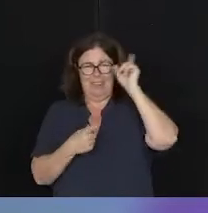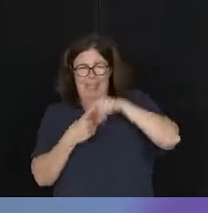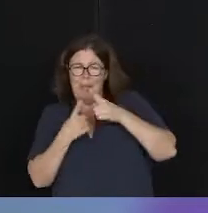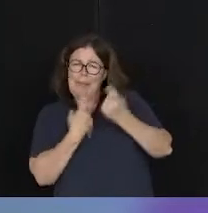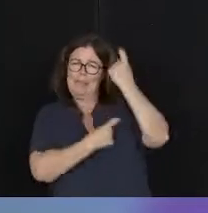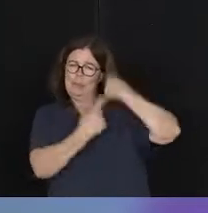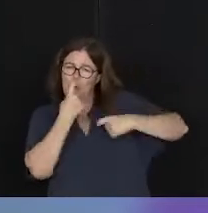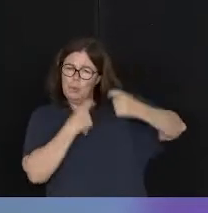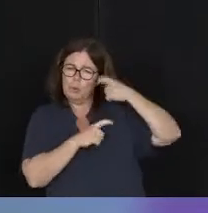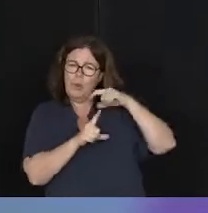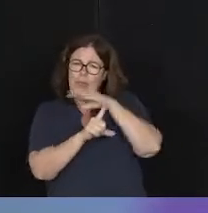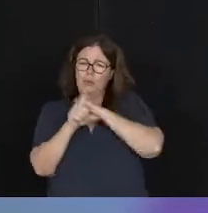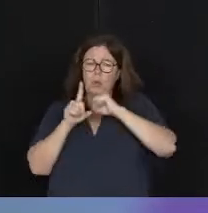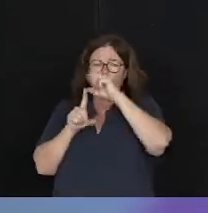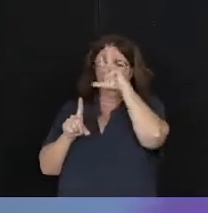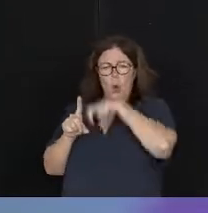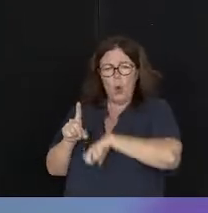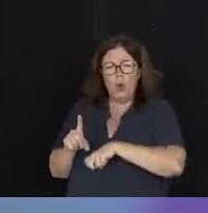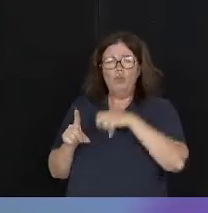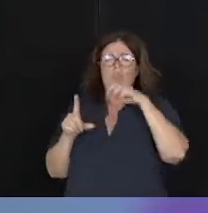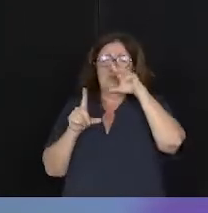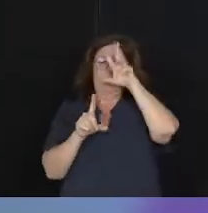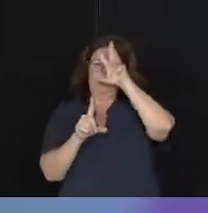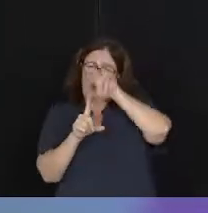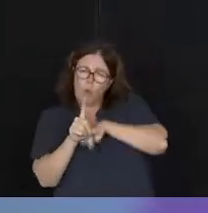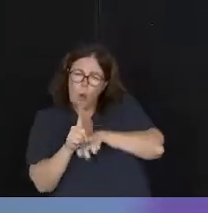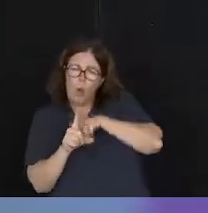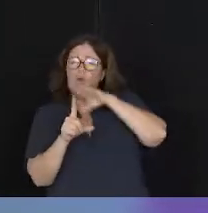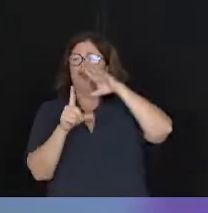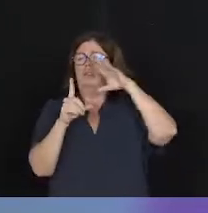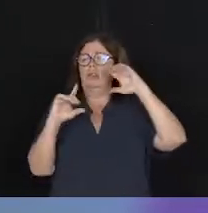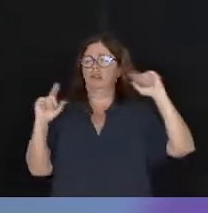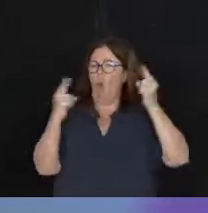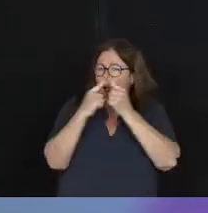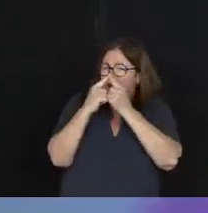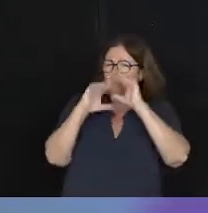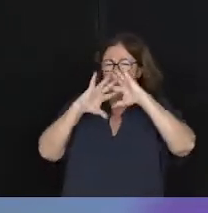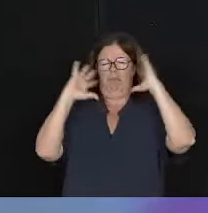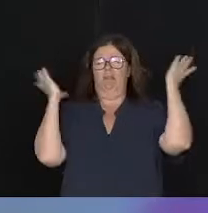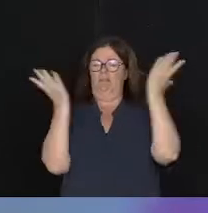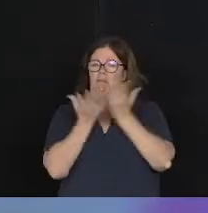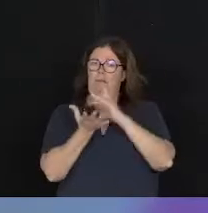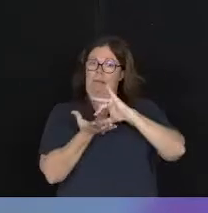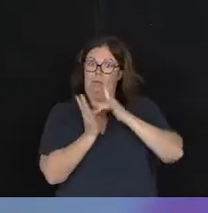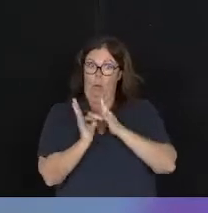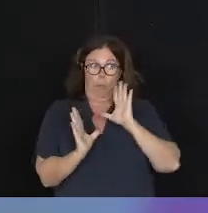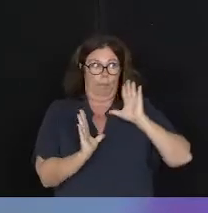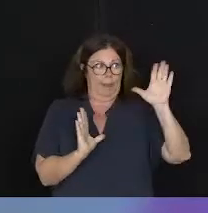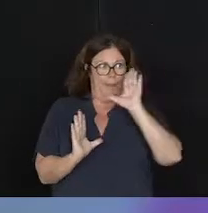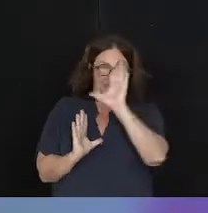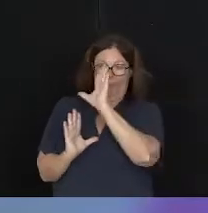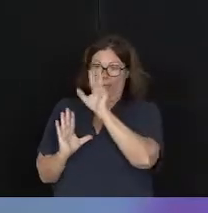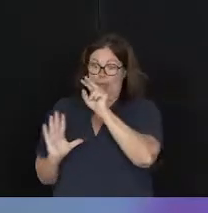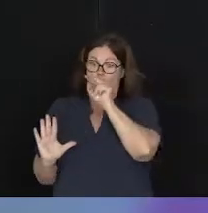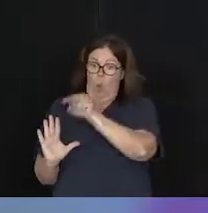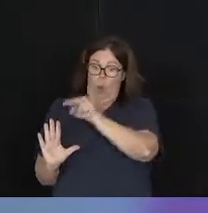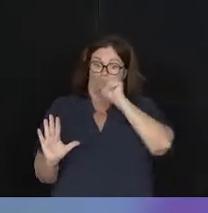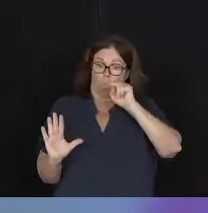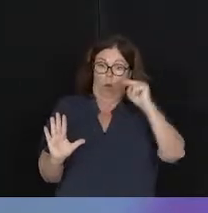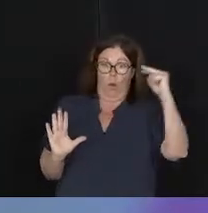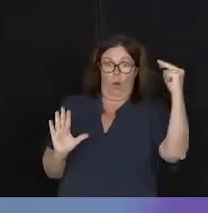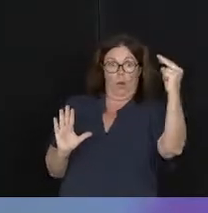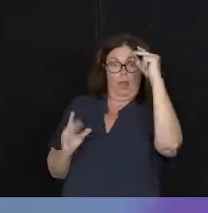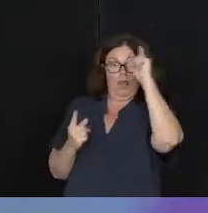en sociologie, en géographie, en anthropologie. Toutes ces disciplines ont des choses à dire de ce qui est en fait juste